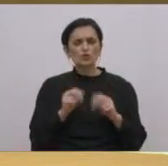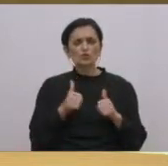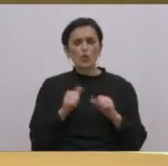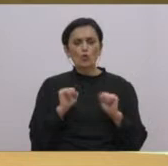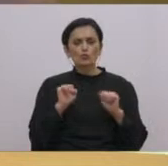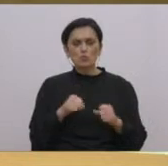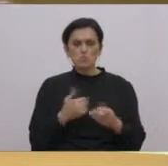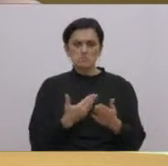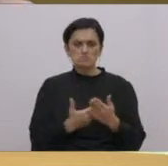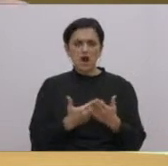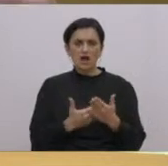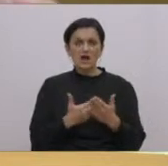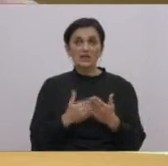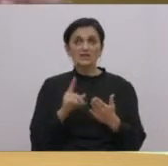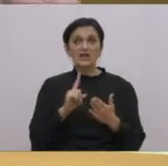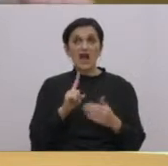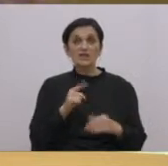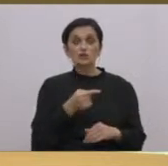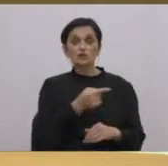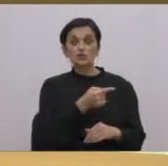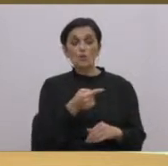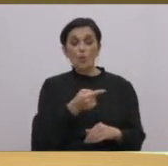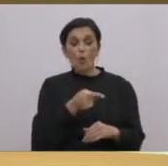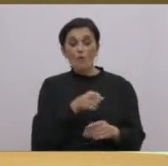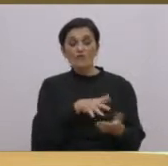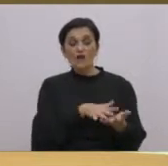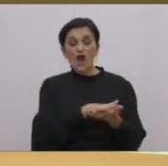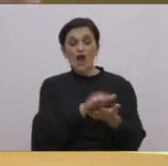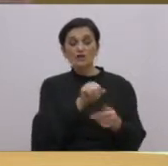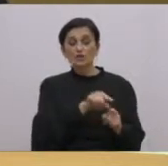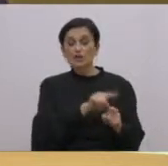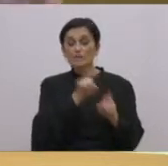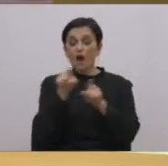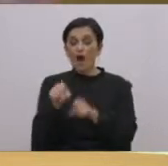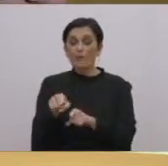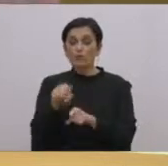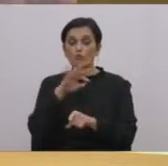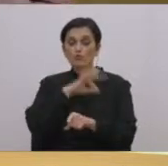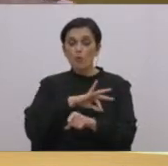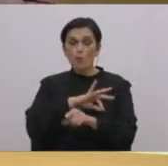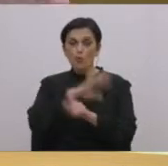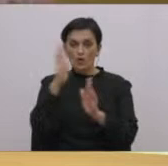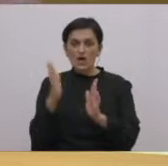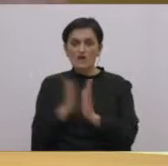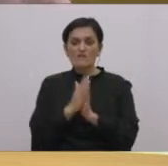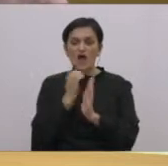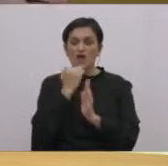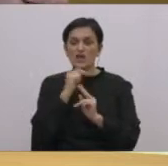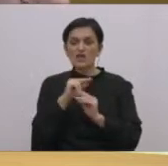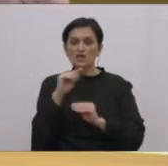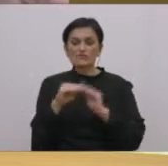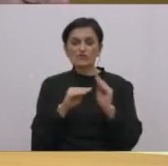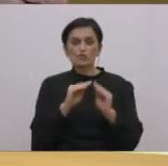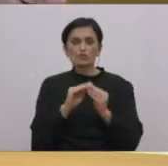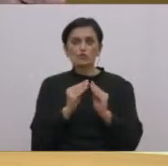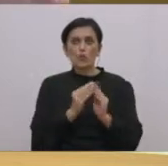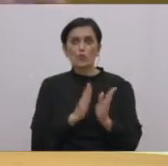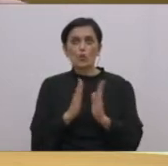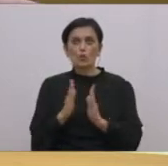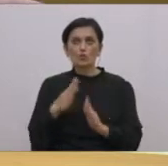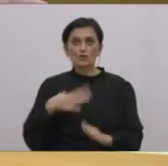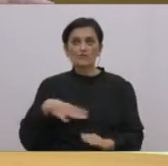შეიძლება მაგალითად რას მოვაკლოთ ის ხარჯი, რომელიც შეიძლება მოხმარდეს ერთბაშად ყველა ინფრასტრუქტურული პრობლემის მოწესრიგებას